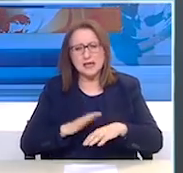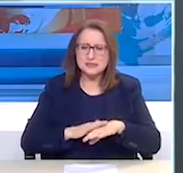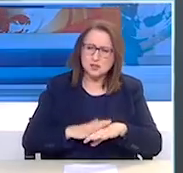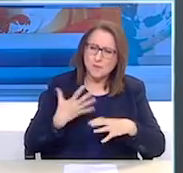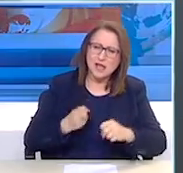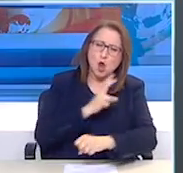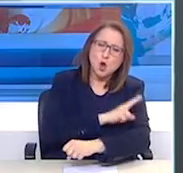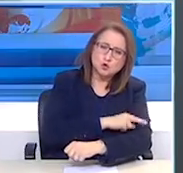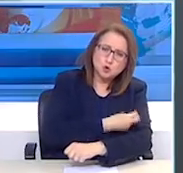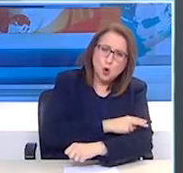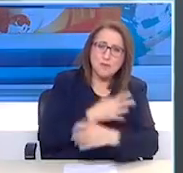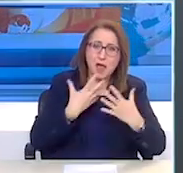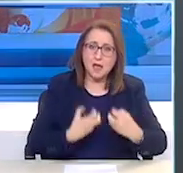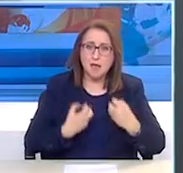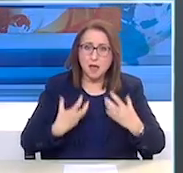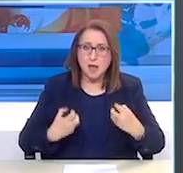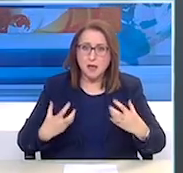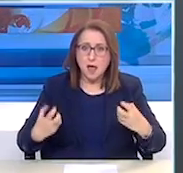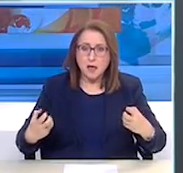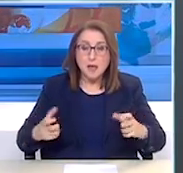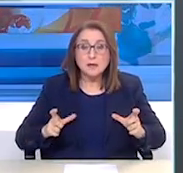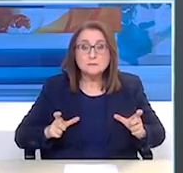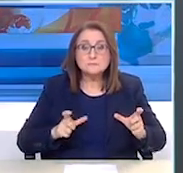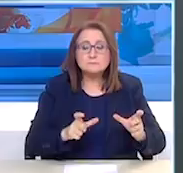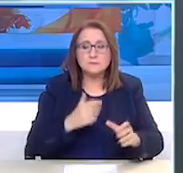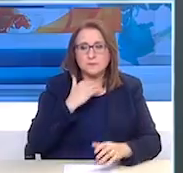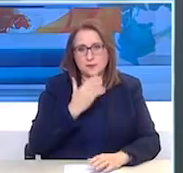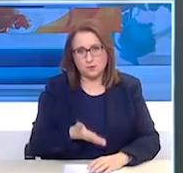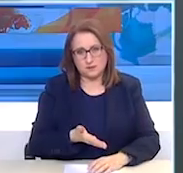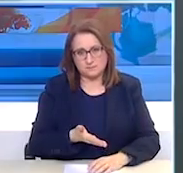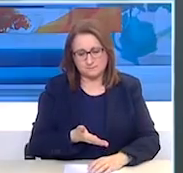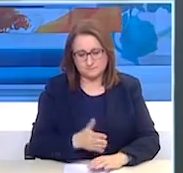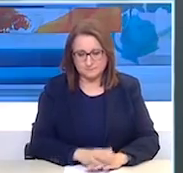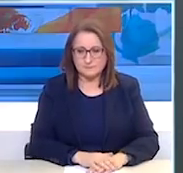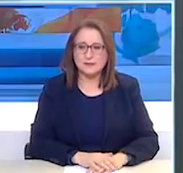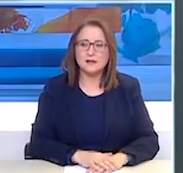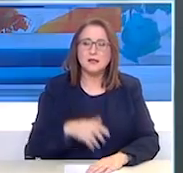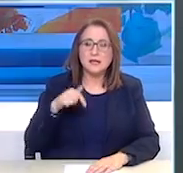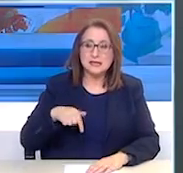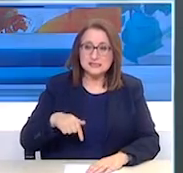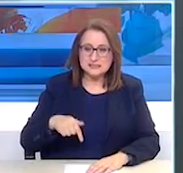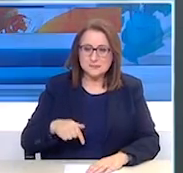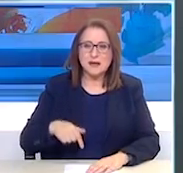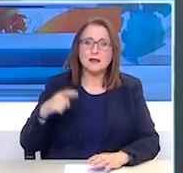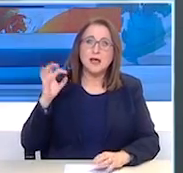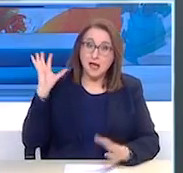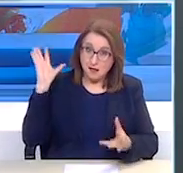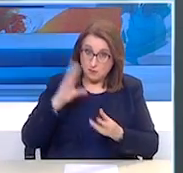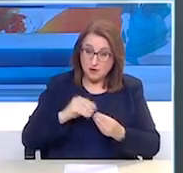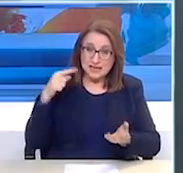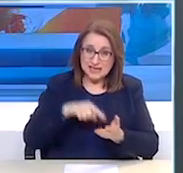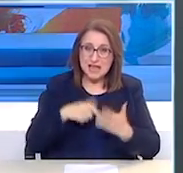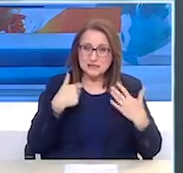Σήμερα ανακοινώνουμε 60 νέα κρούσματα του νέου ιού στη χώρα. Ο συνολικός αριθμός των κρούσματων είναι